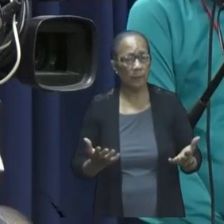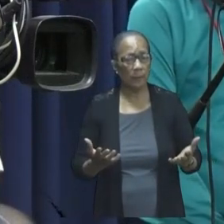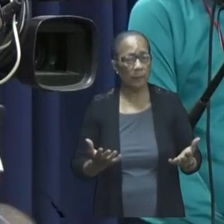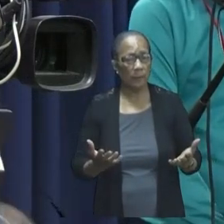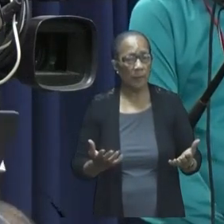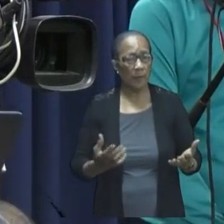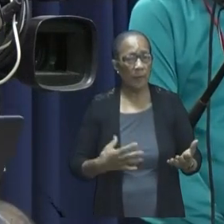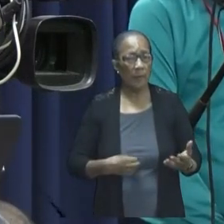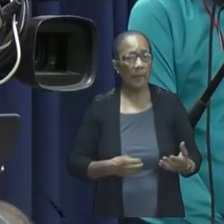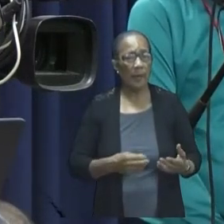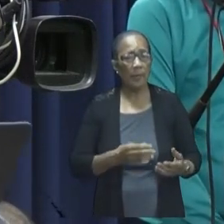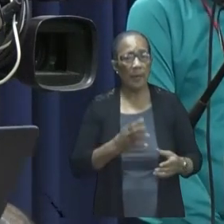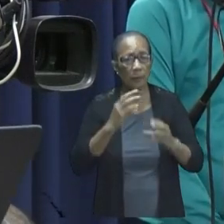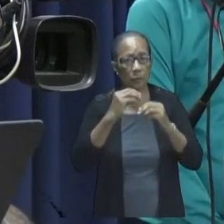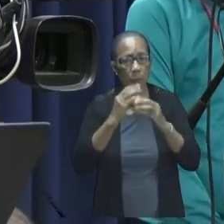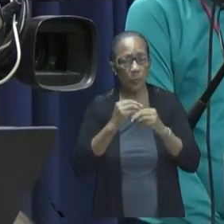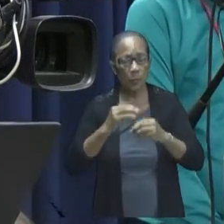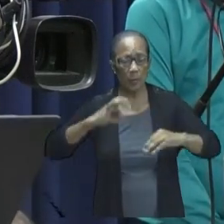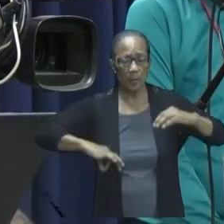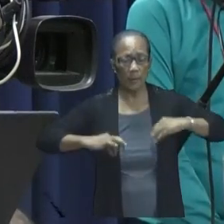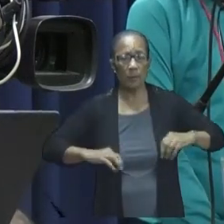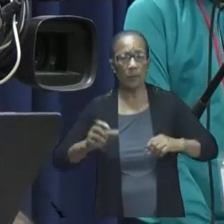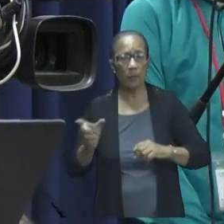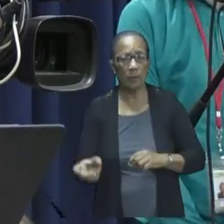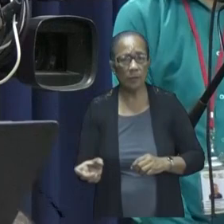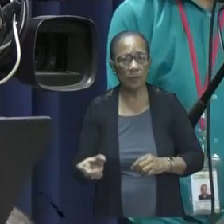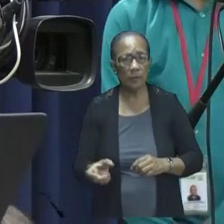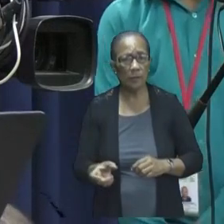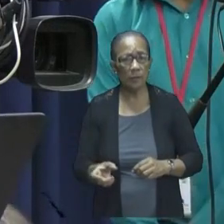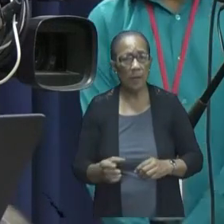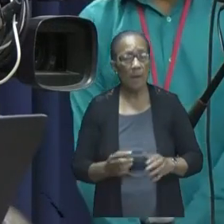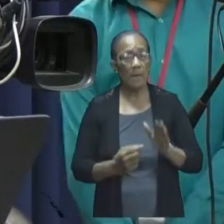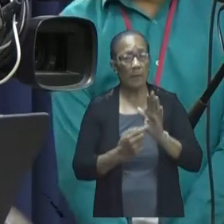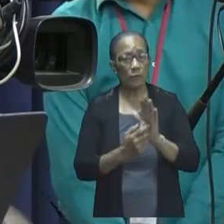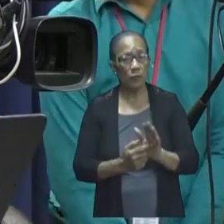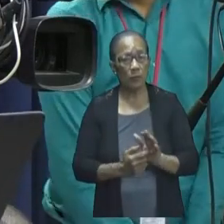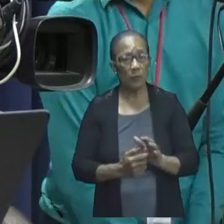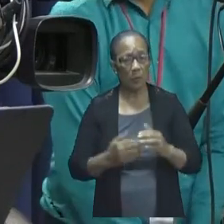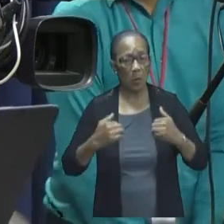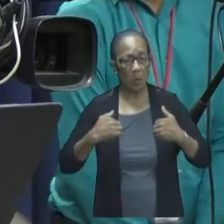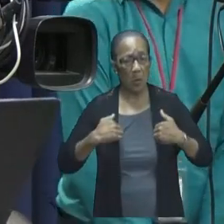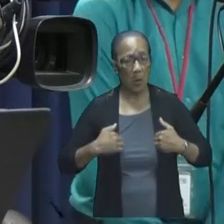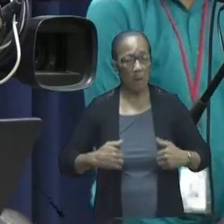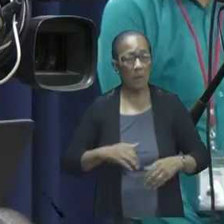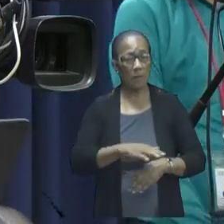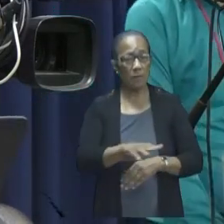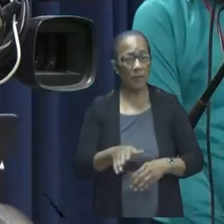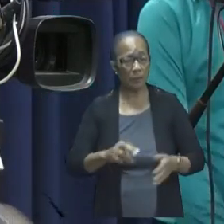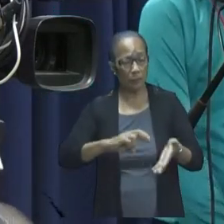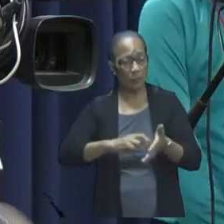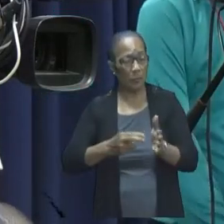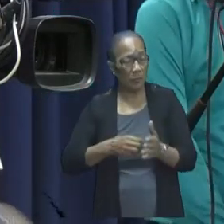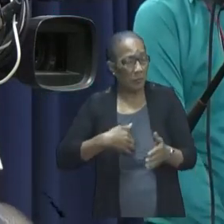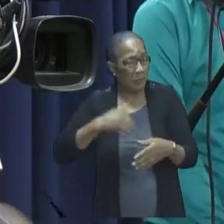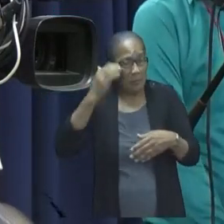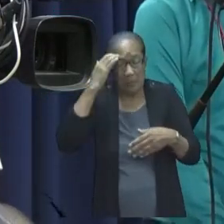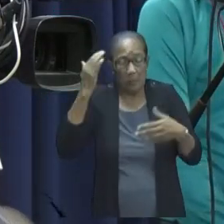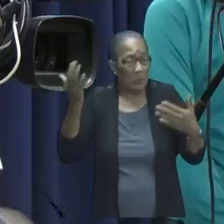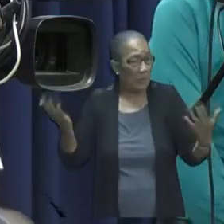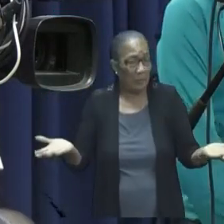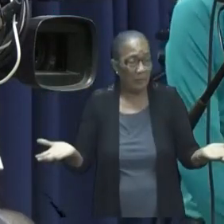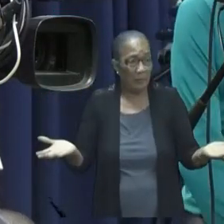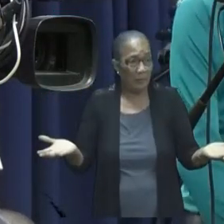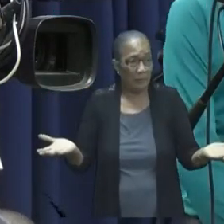met een van uw ministers over gehad en dan kom je misschien op bevolkingspolitiek quinny nou ja het is hoe vroeg wat hoe we dat